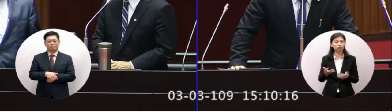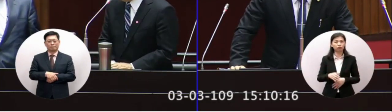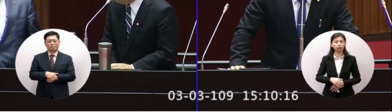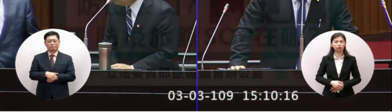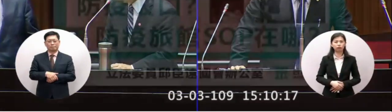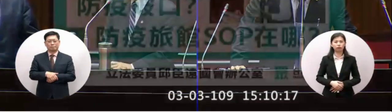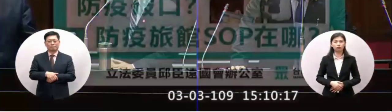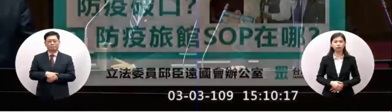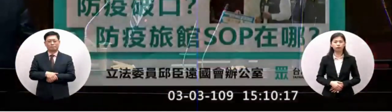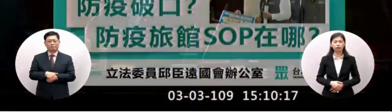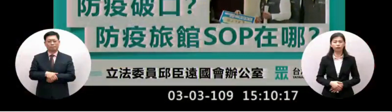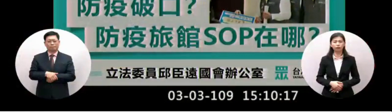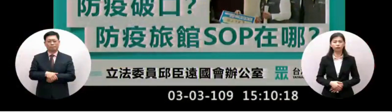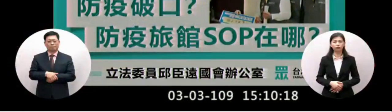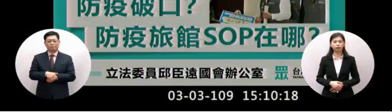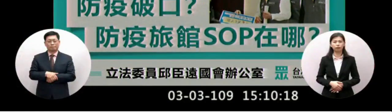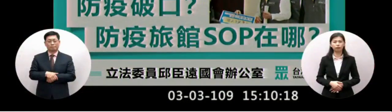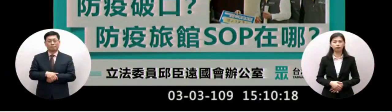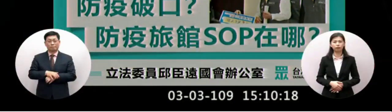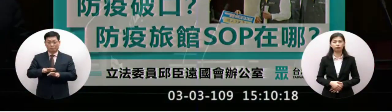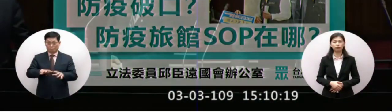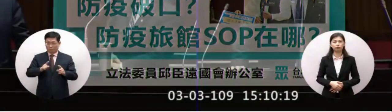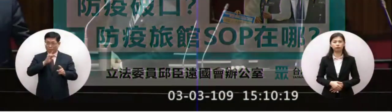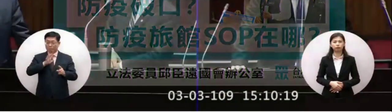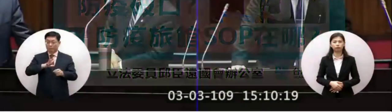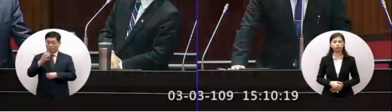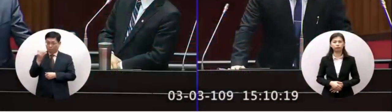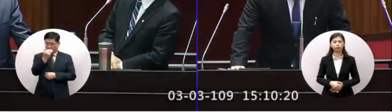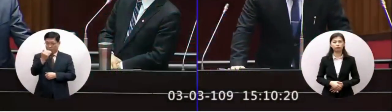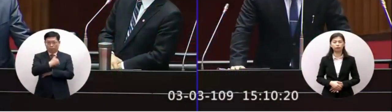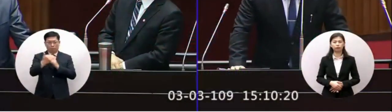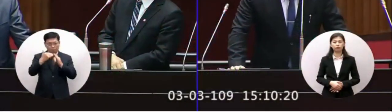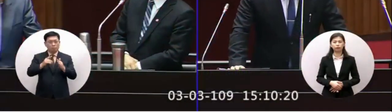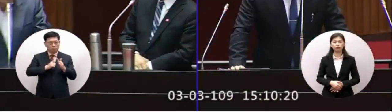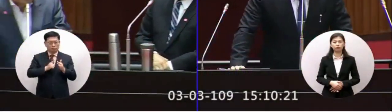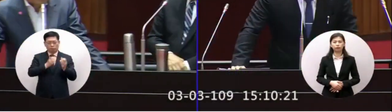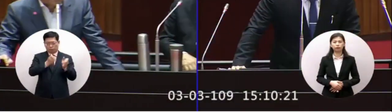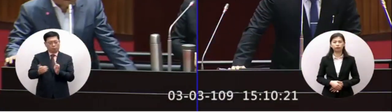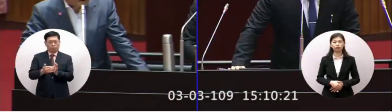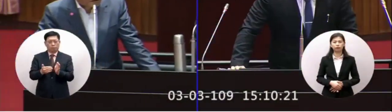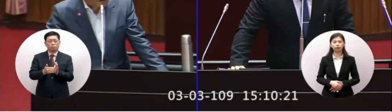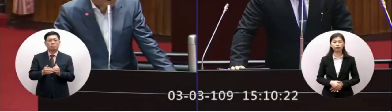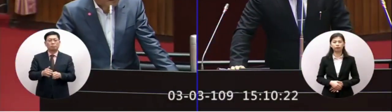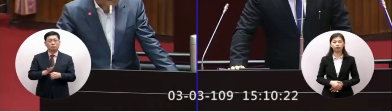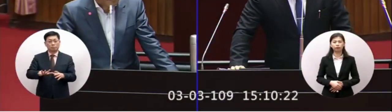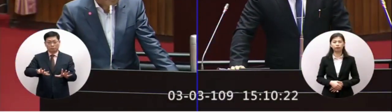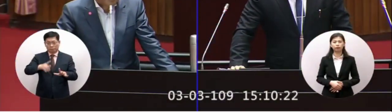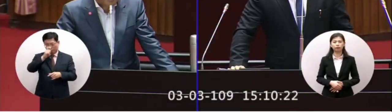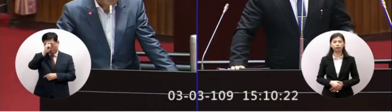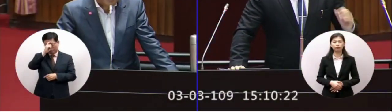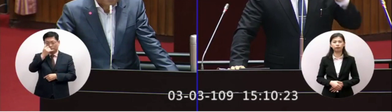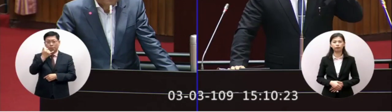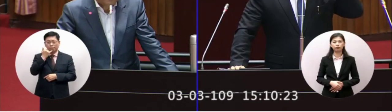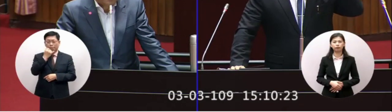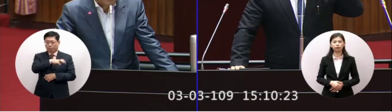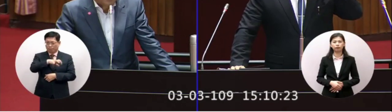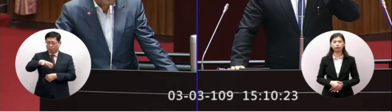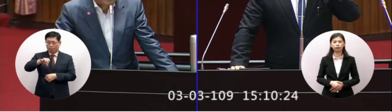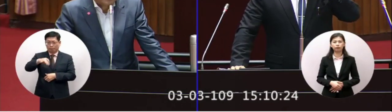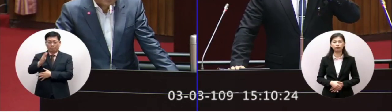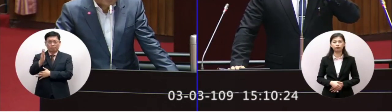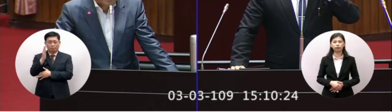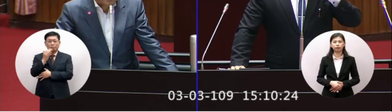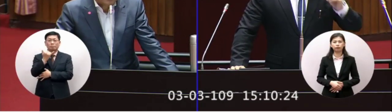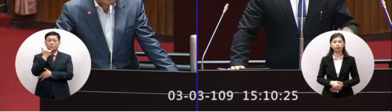关业者的媒合？ 第二，当然在现在有9个县市有设那我们也希望就是说各县市政